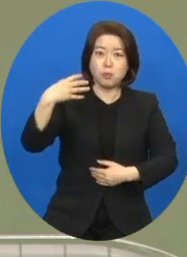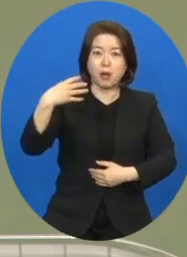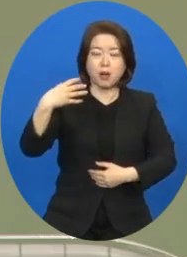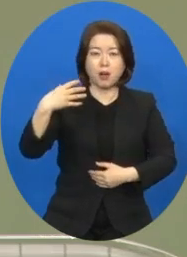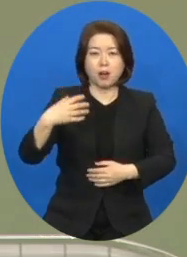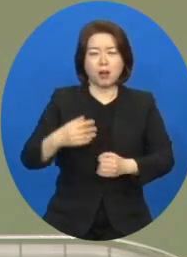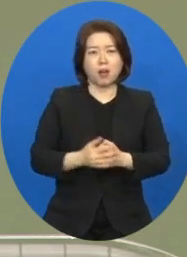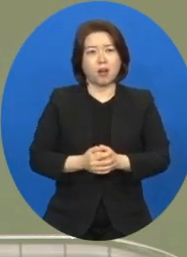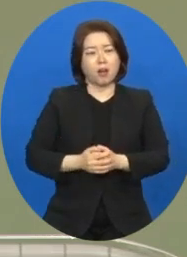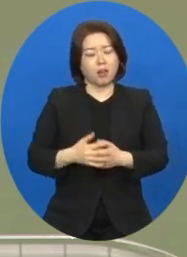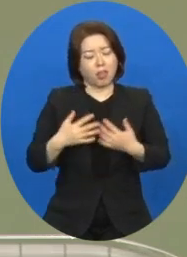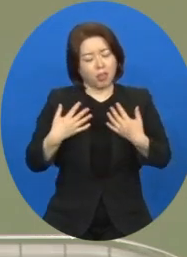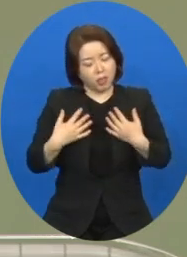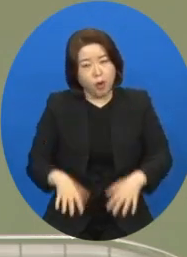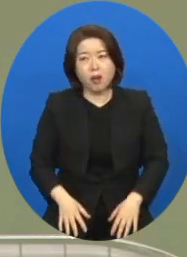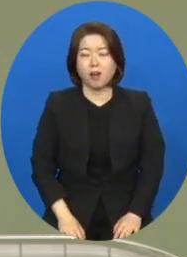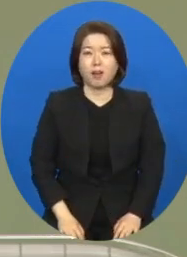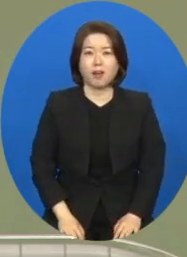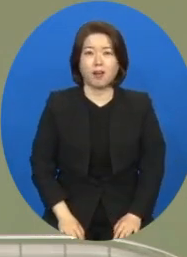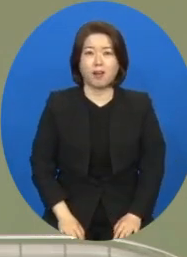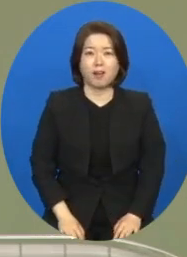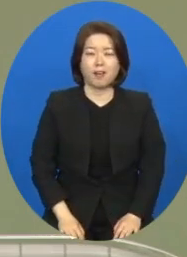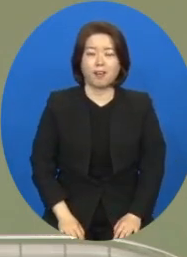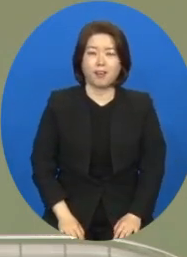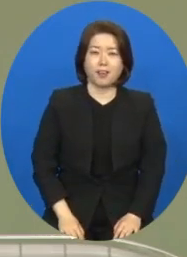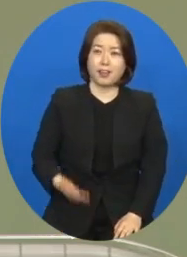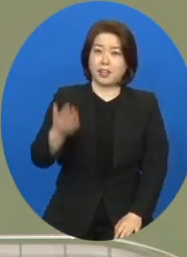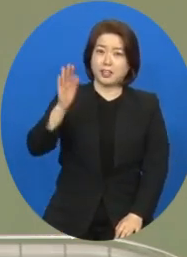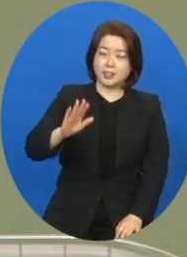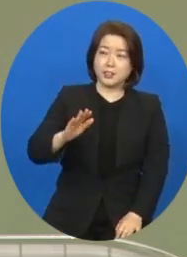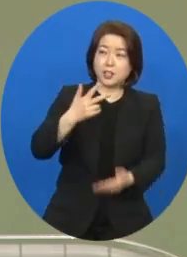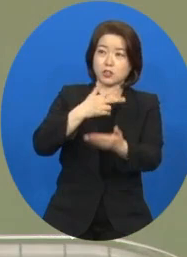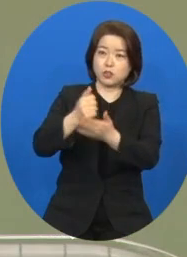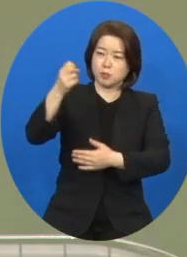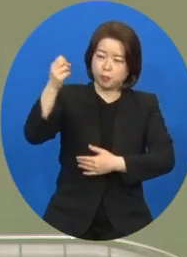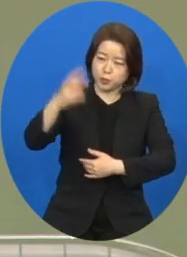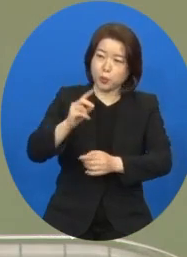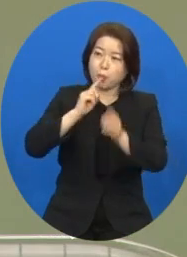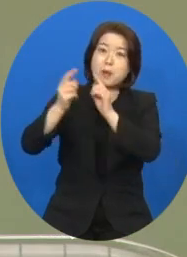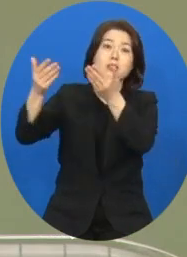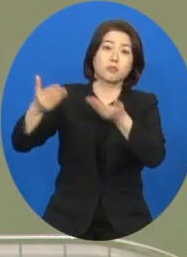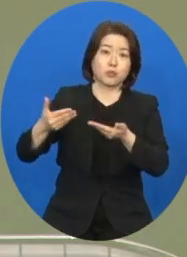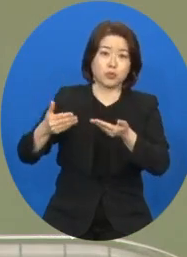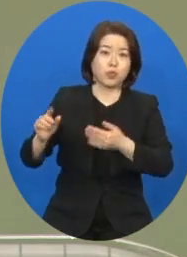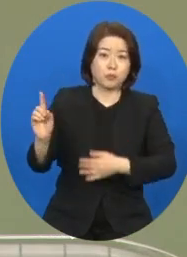그러면 힘이 쫙 빠지더라고요. 그런데 주님이 또 말씀하시기를